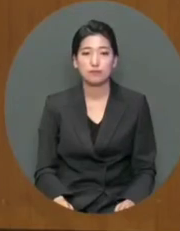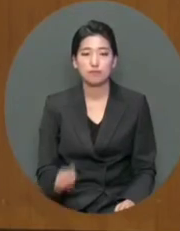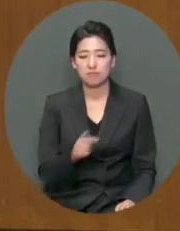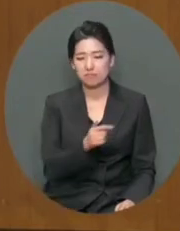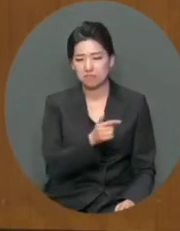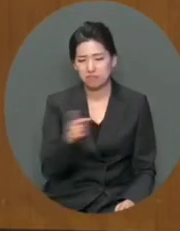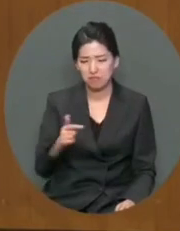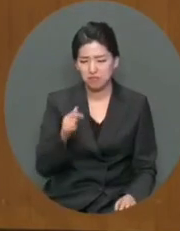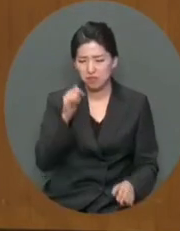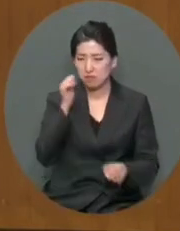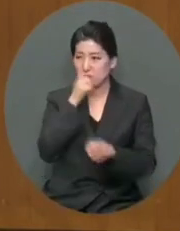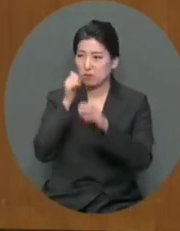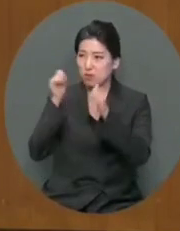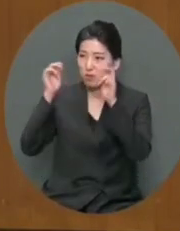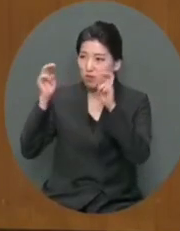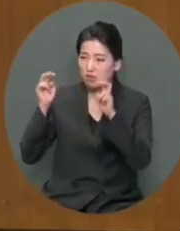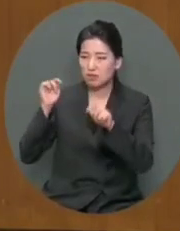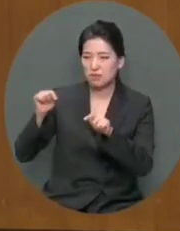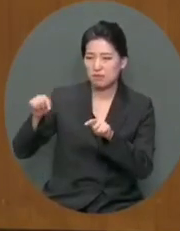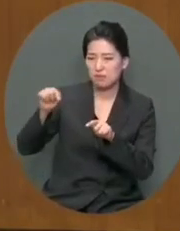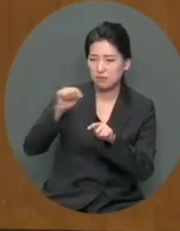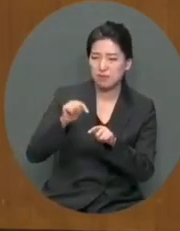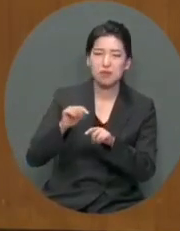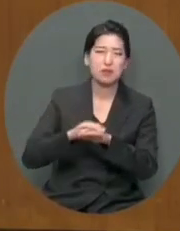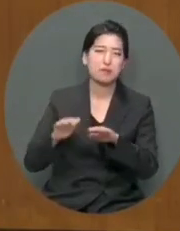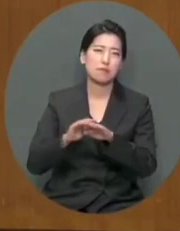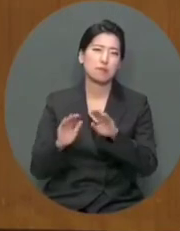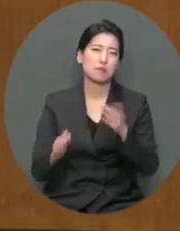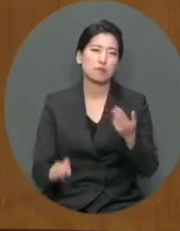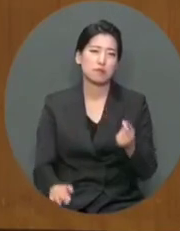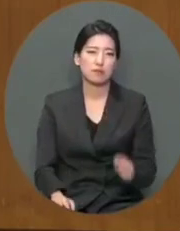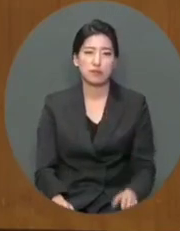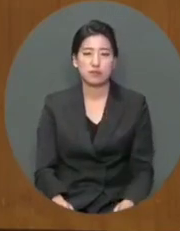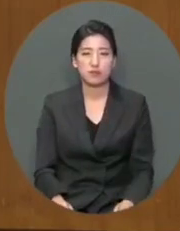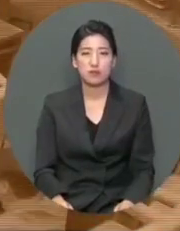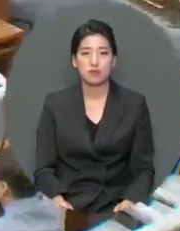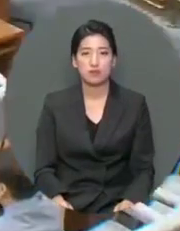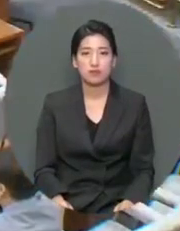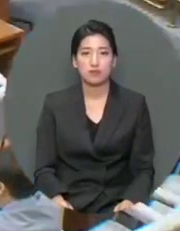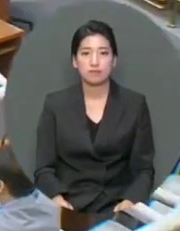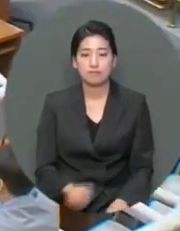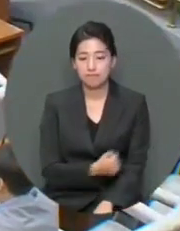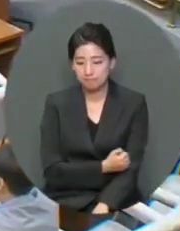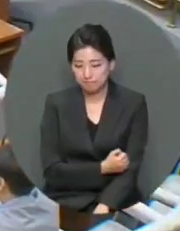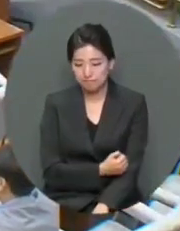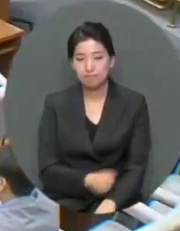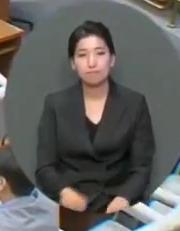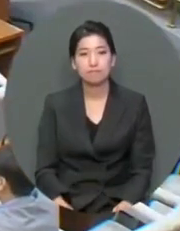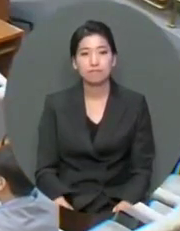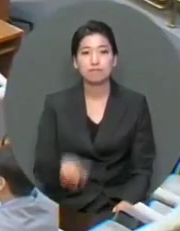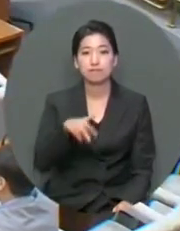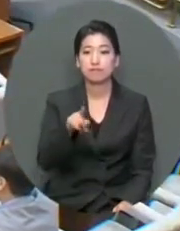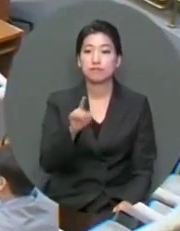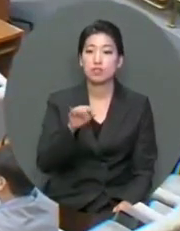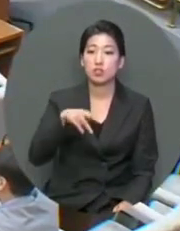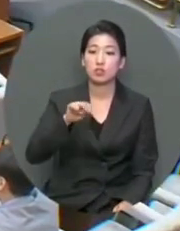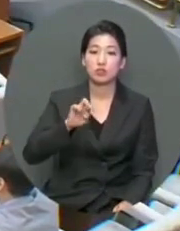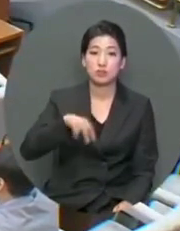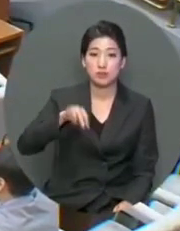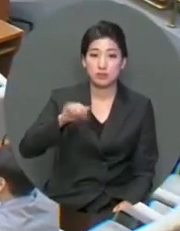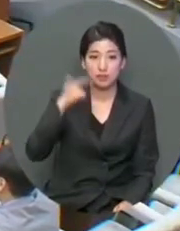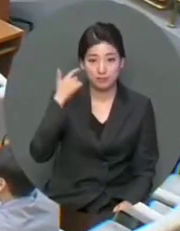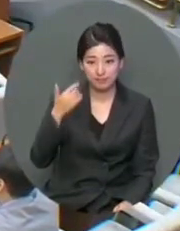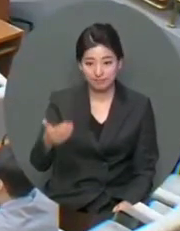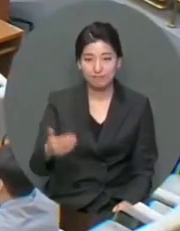이런 문제가 해결될 수 있다고 저는 생각하고 있습니다. 예, 수고하셨습니다. 다음 정점식 위원님 질의해